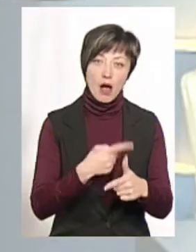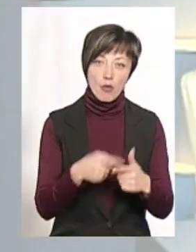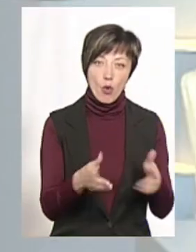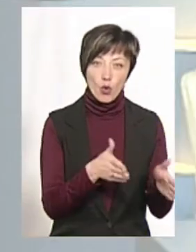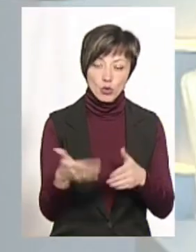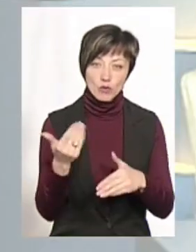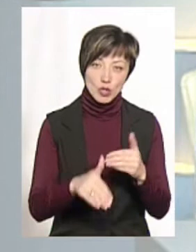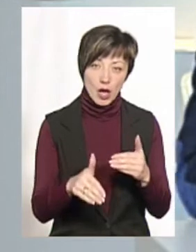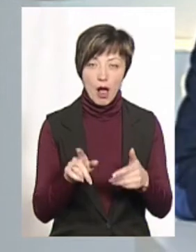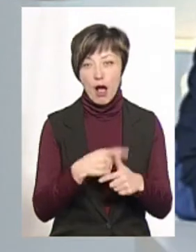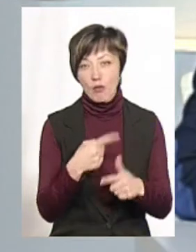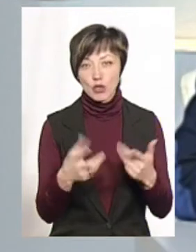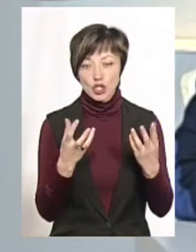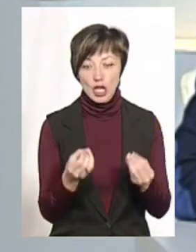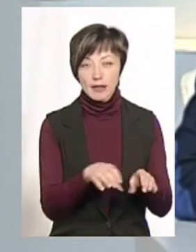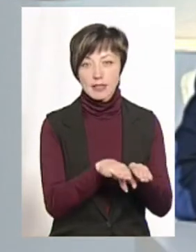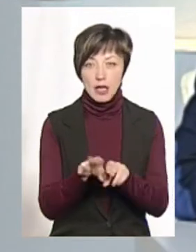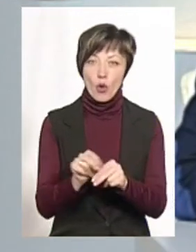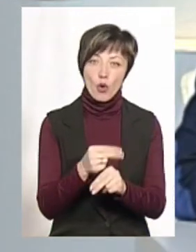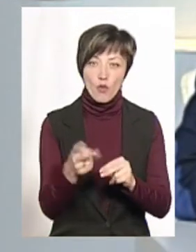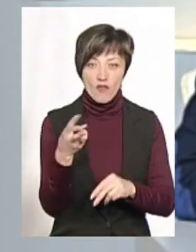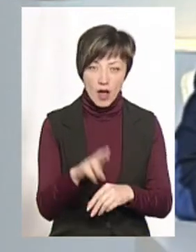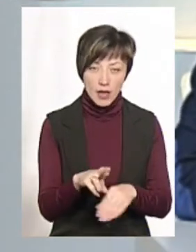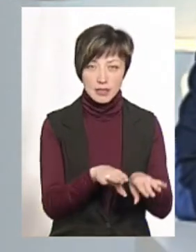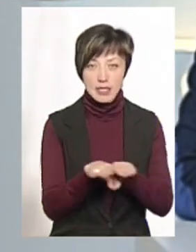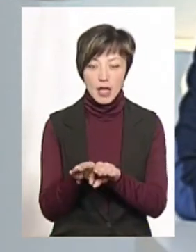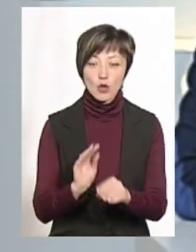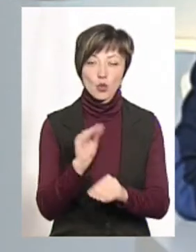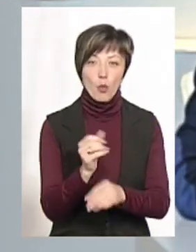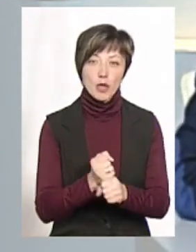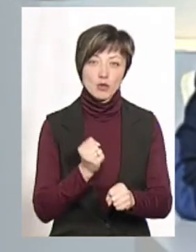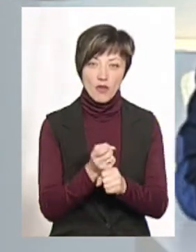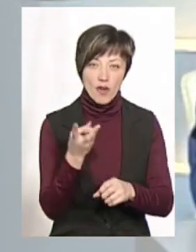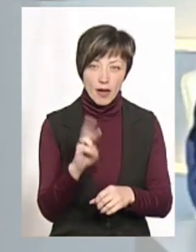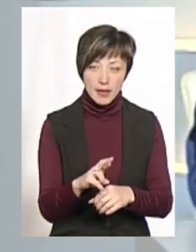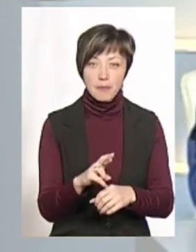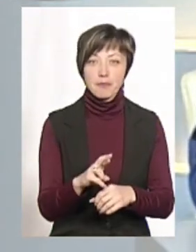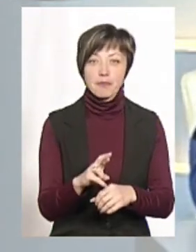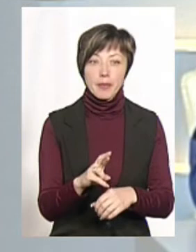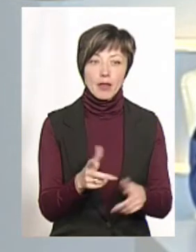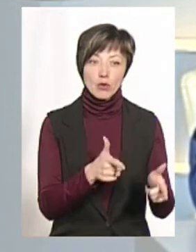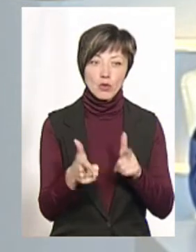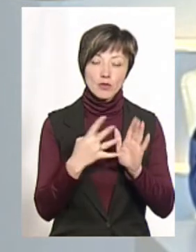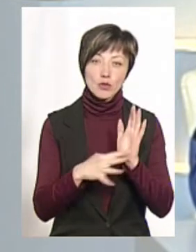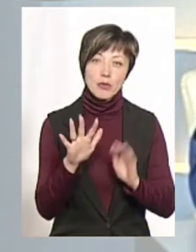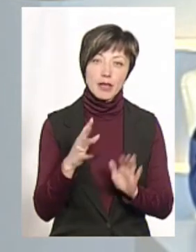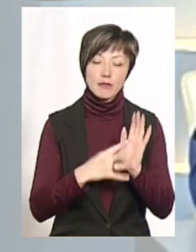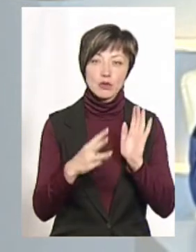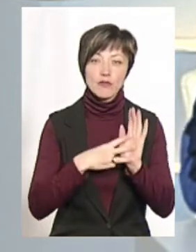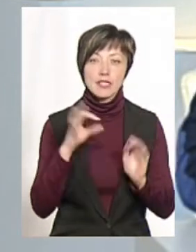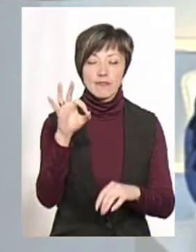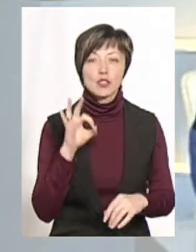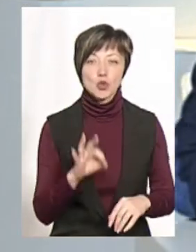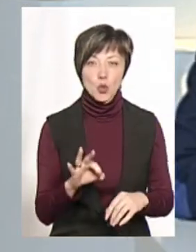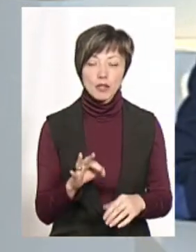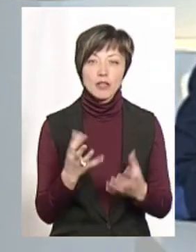або готові вже, ну або ще на стадії коригування, на стадії доопрацювання. Я би сказав, готовність там